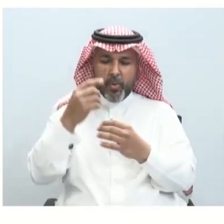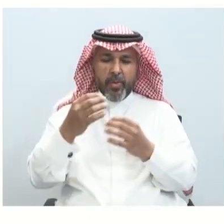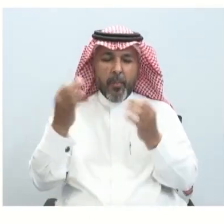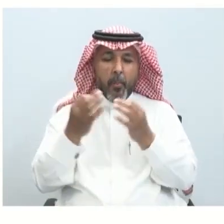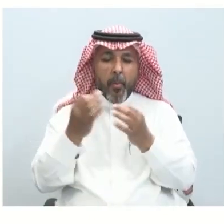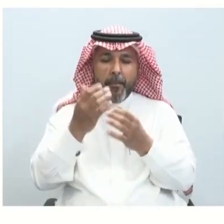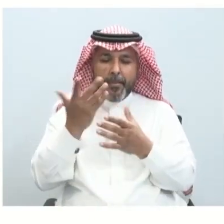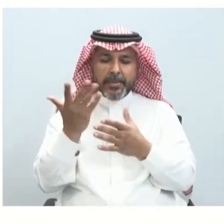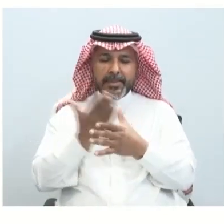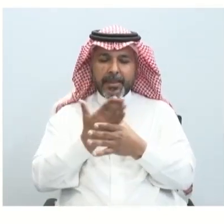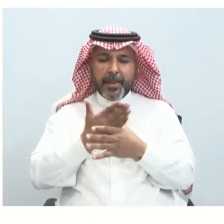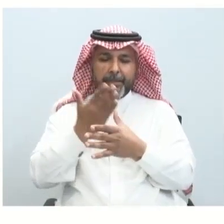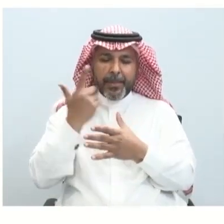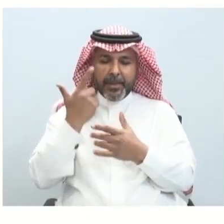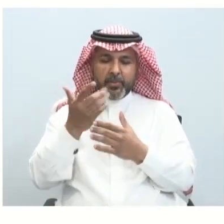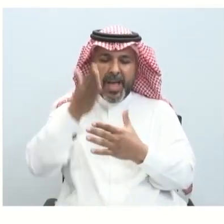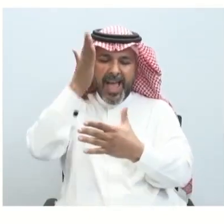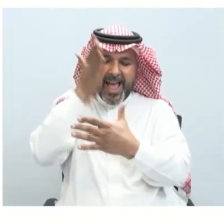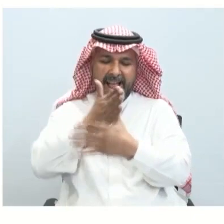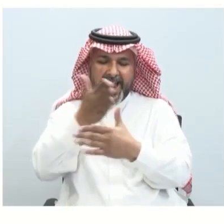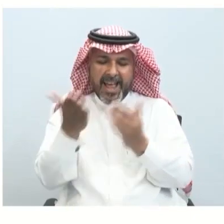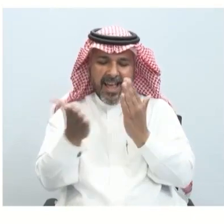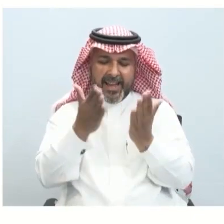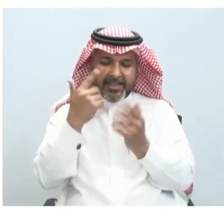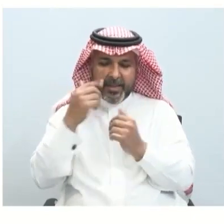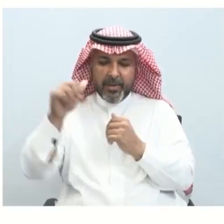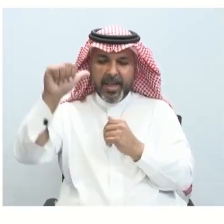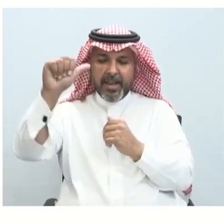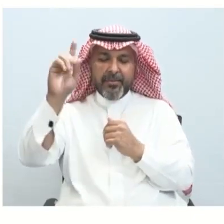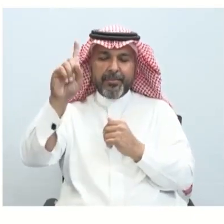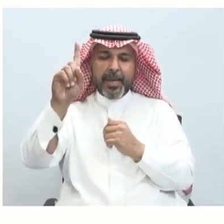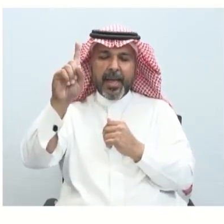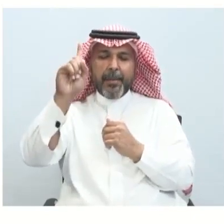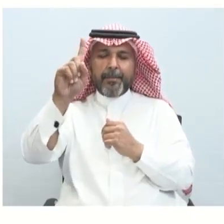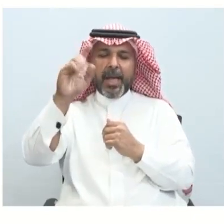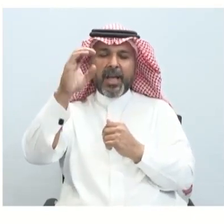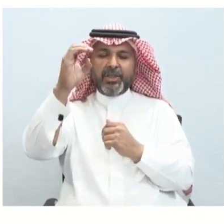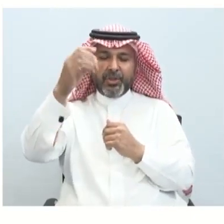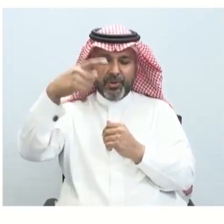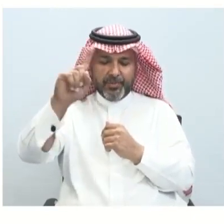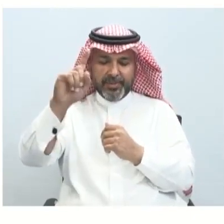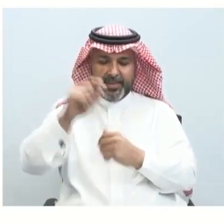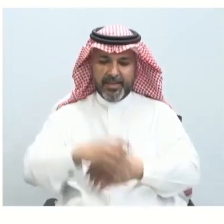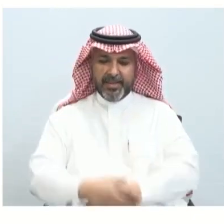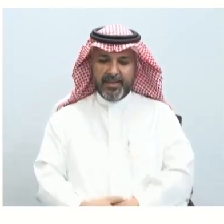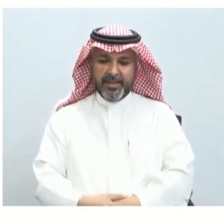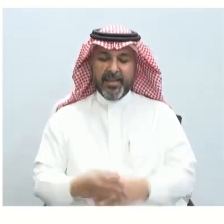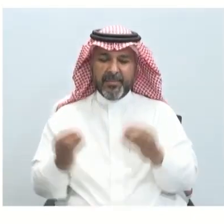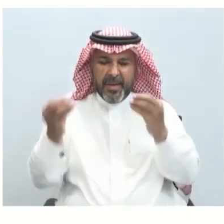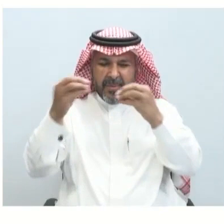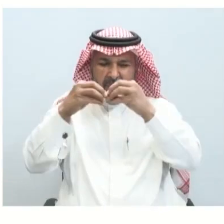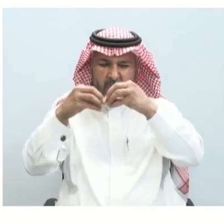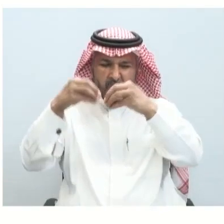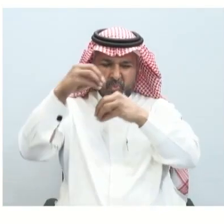المتساوي مثل ما تعلمنا تراكم هذا السايكلين هذا البروتين عندما يرتبط مع الانزيم يبدا يعطي